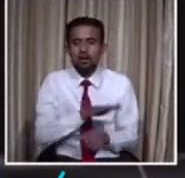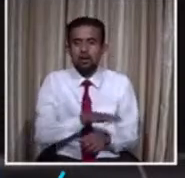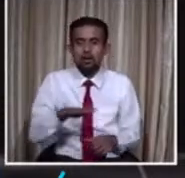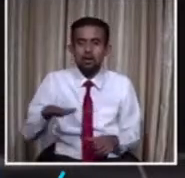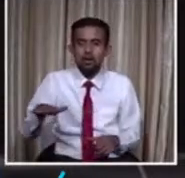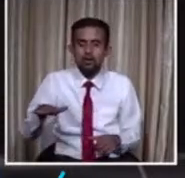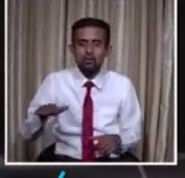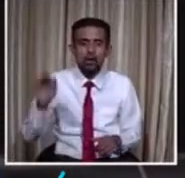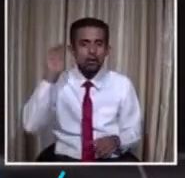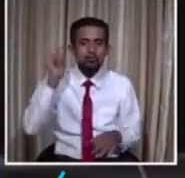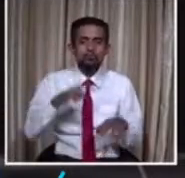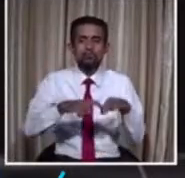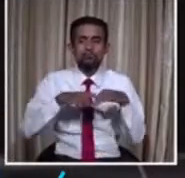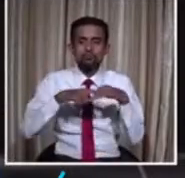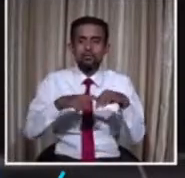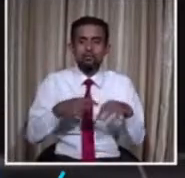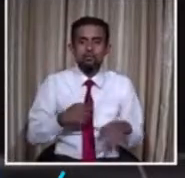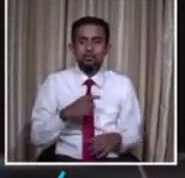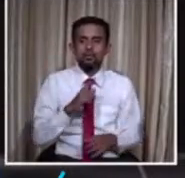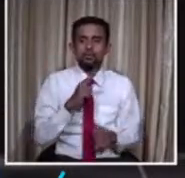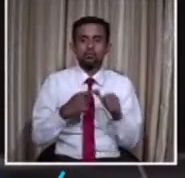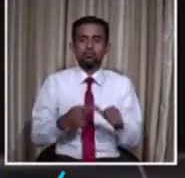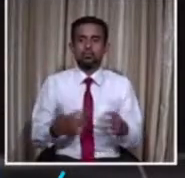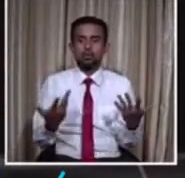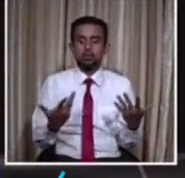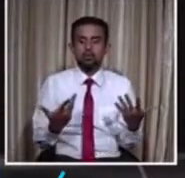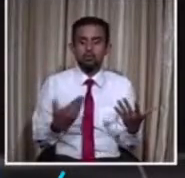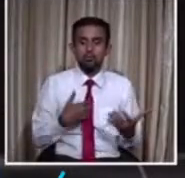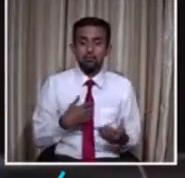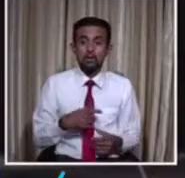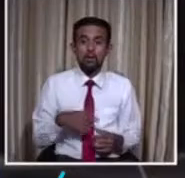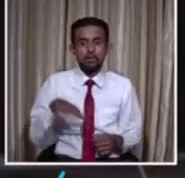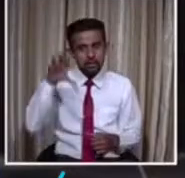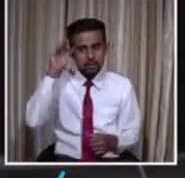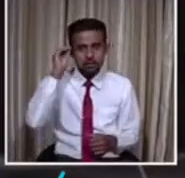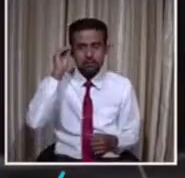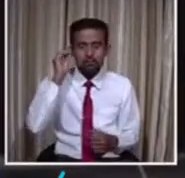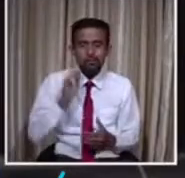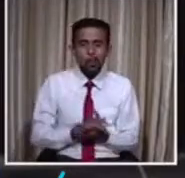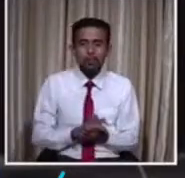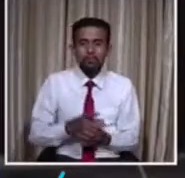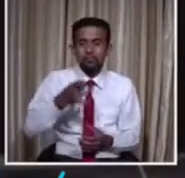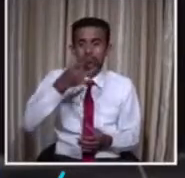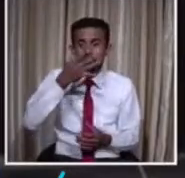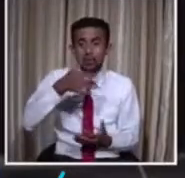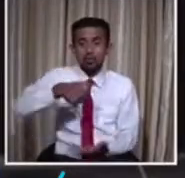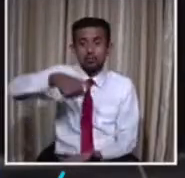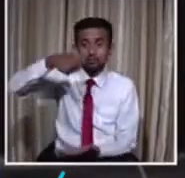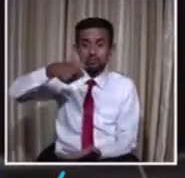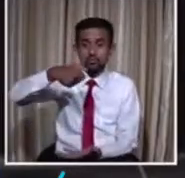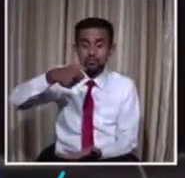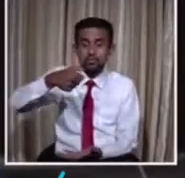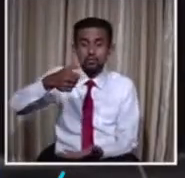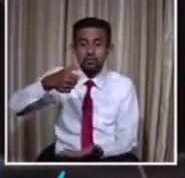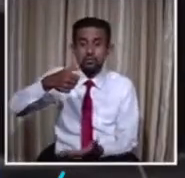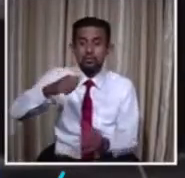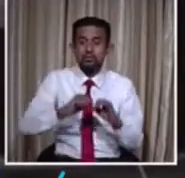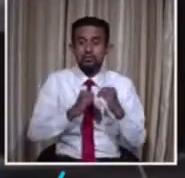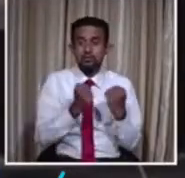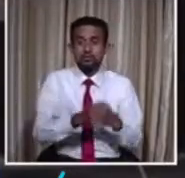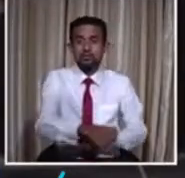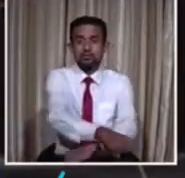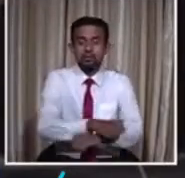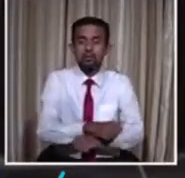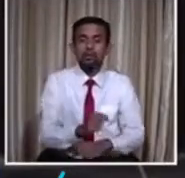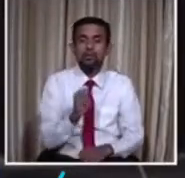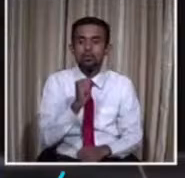daru ahana prasna malah dibiterai mana nuttara. Netta marame kita terima. Anika mee tel buli ganang kohamad ovi tekal insa samidhan yang kalle